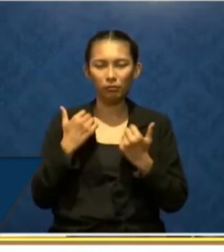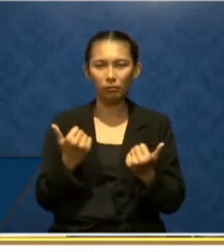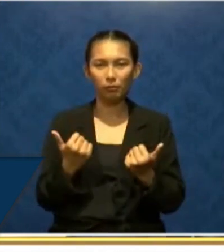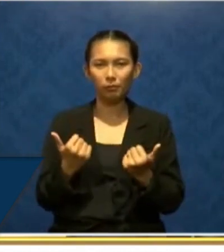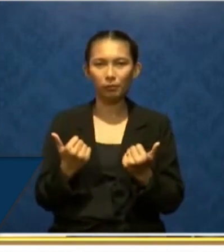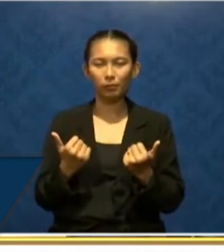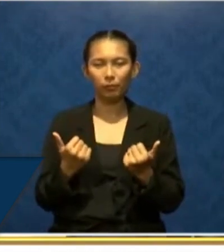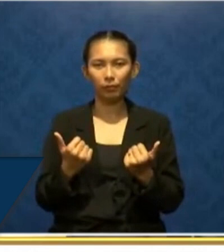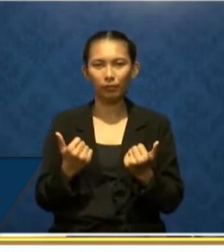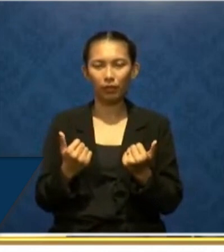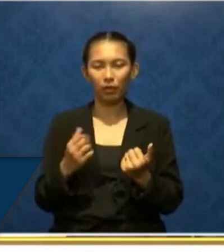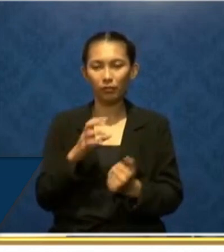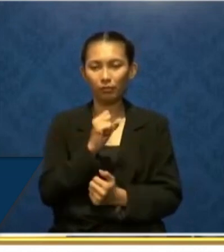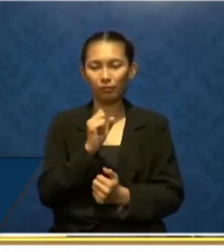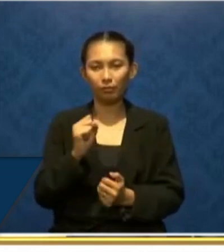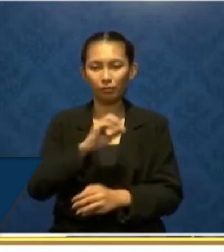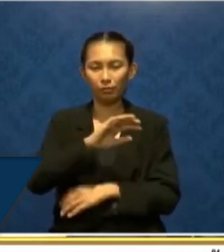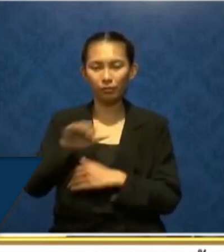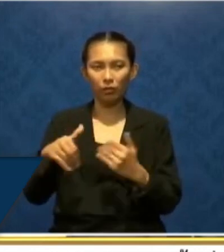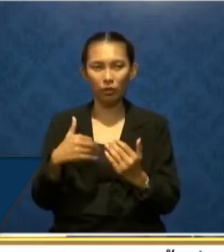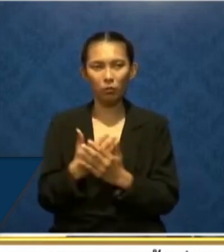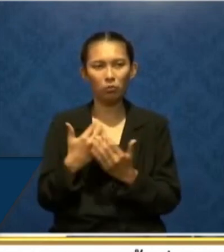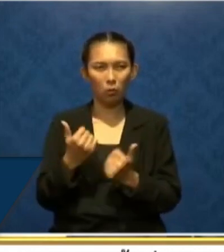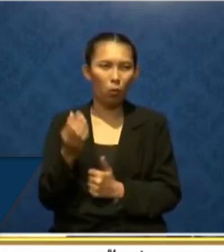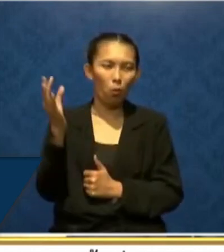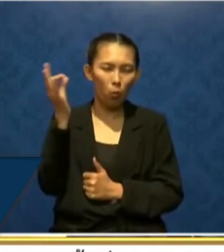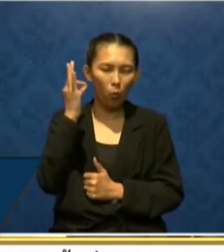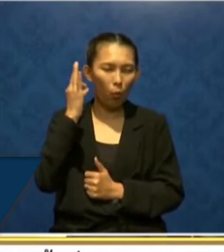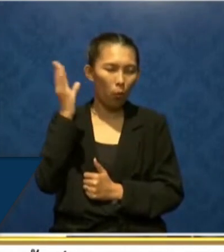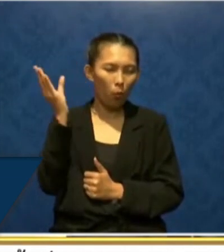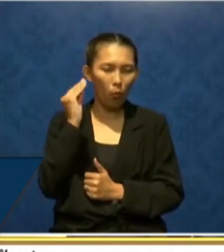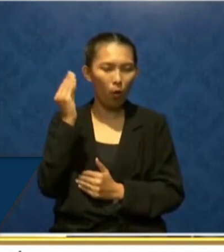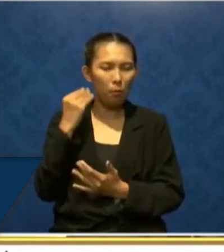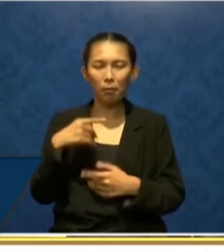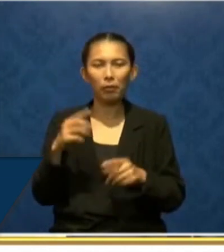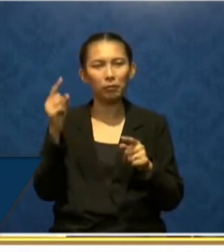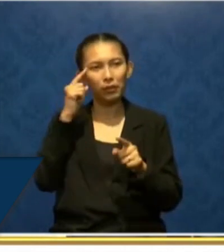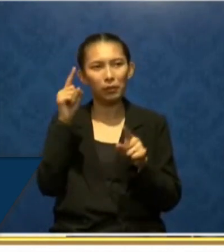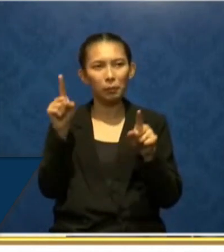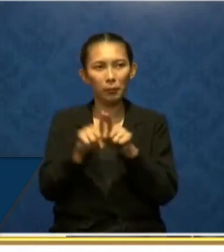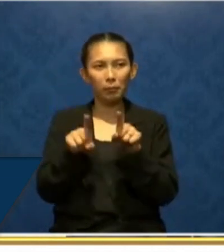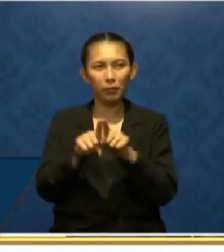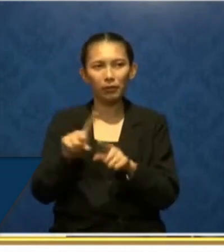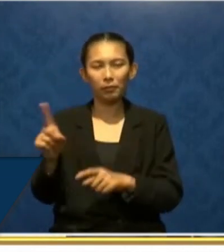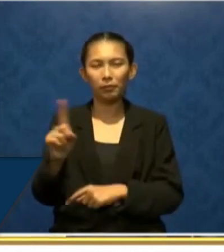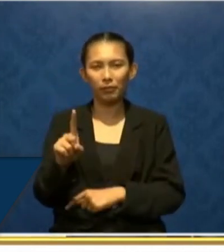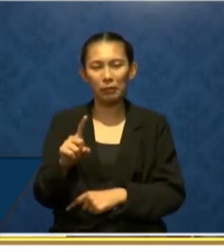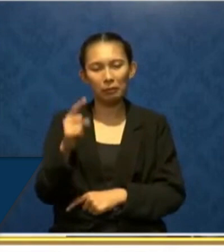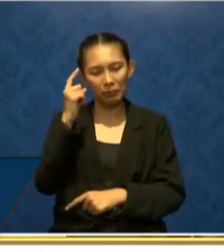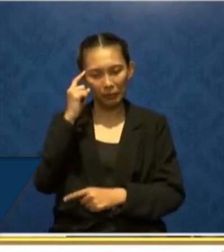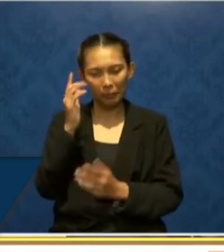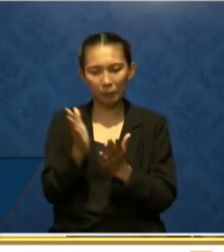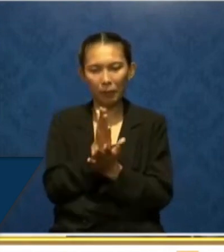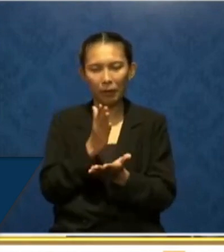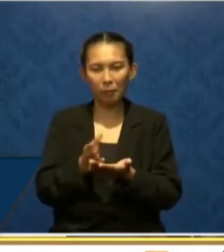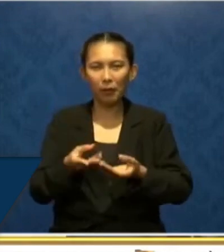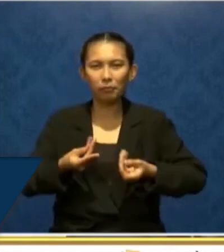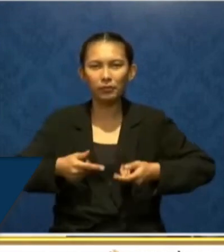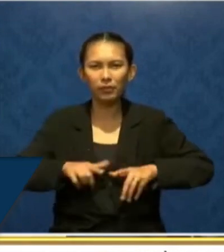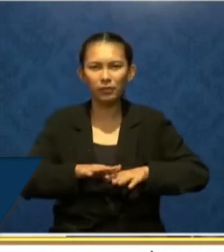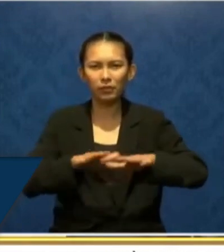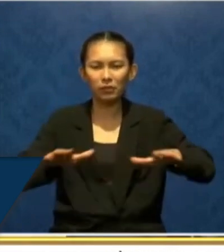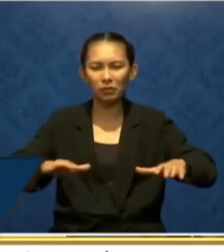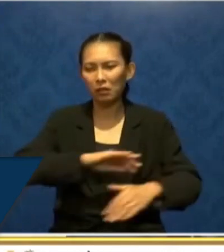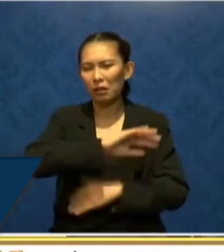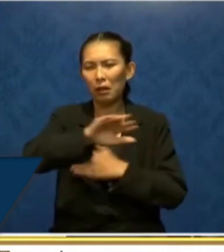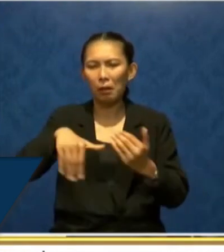ชิกในที่แห่งนี้ก็เท่าที่ผมฟังมาทุกคนก็เห็นท้องต้องการว่าควรจะกระจายทรัพยากรเหล่านี้